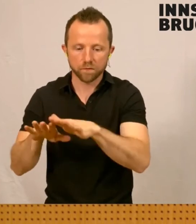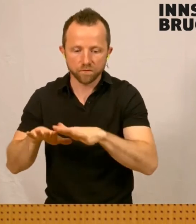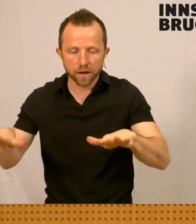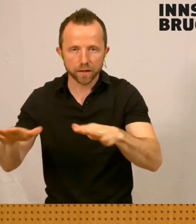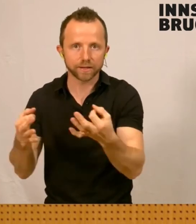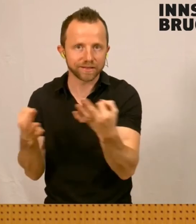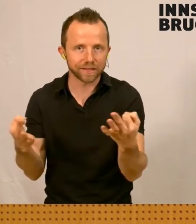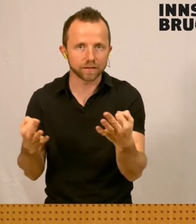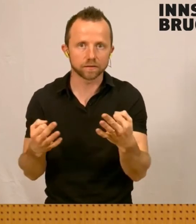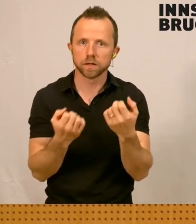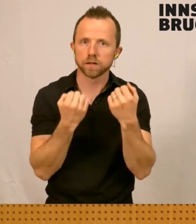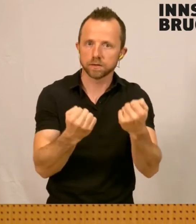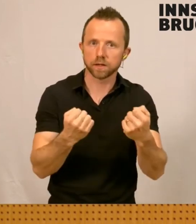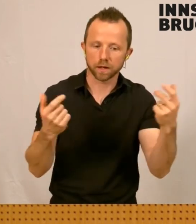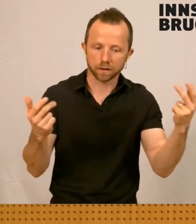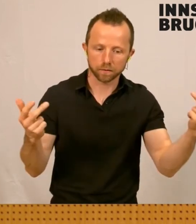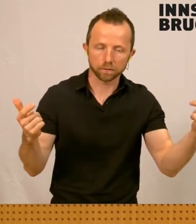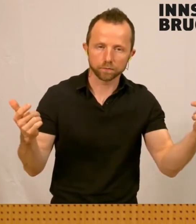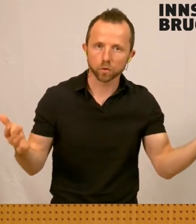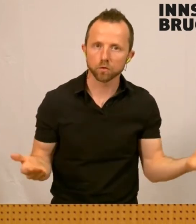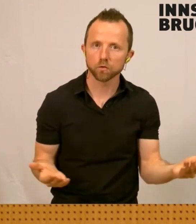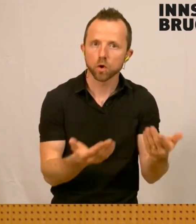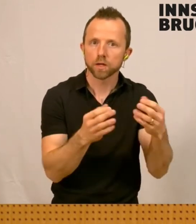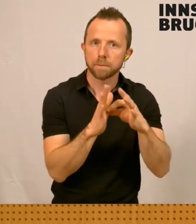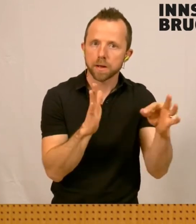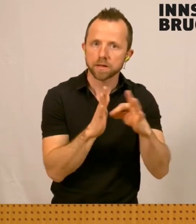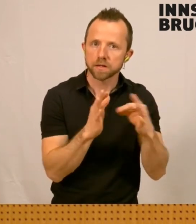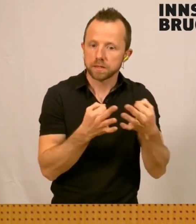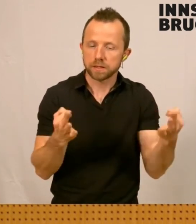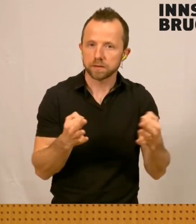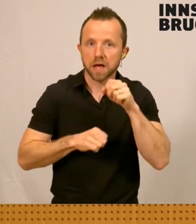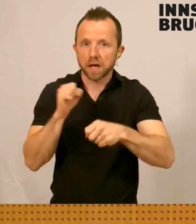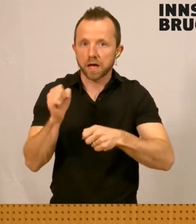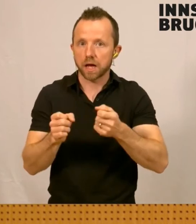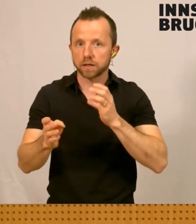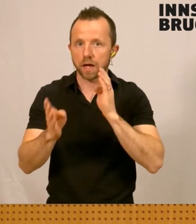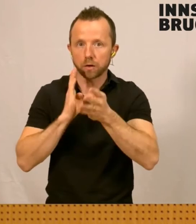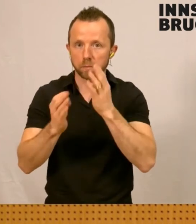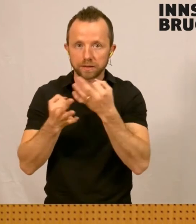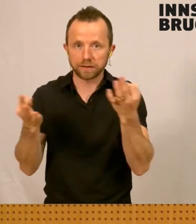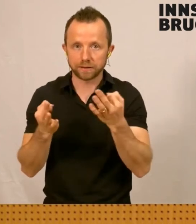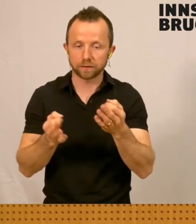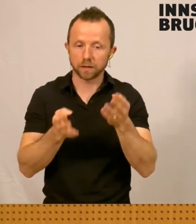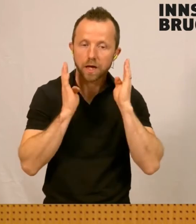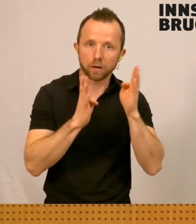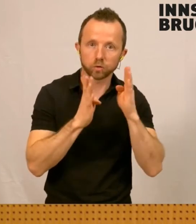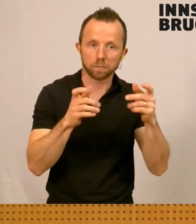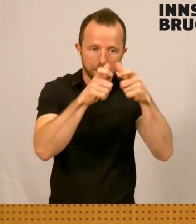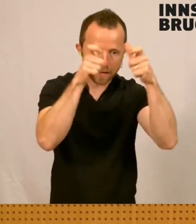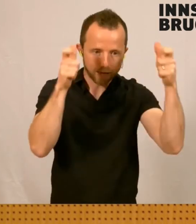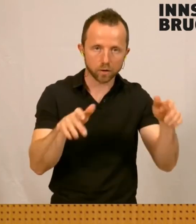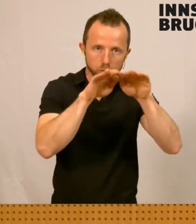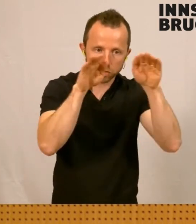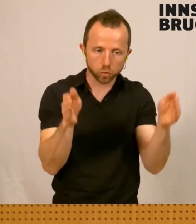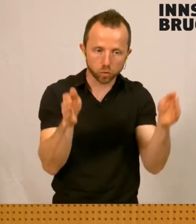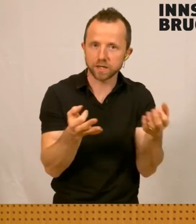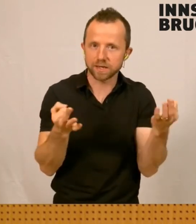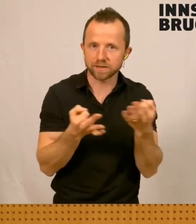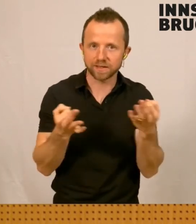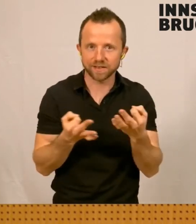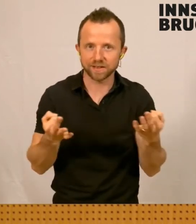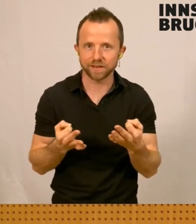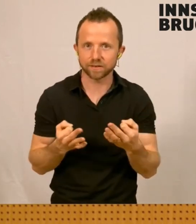keine sicherheitsfördernden Maßnahmen, keine Radautobahnen, keine Autobahneinhausungen, keine